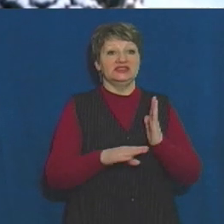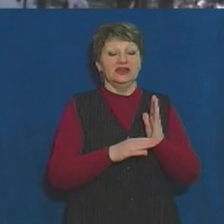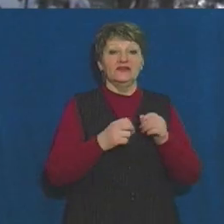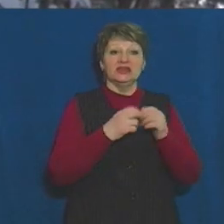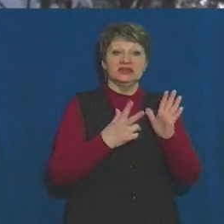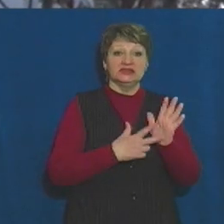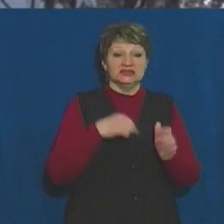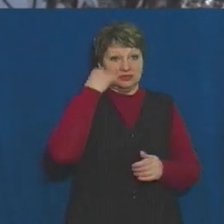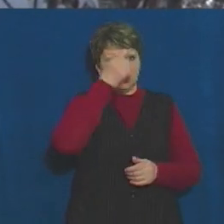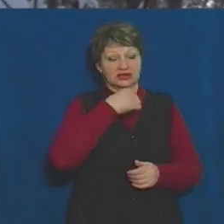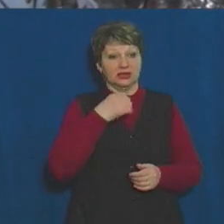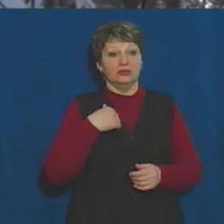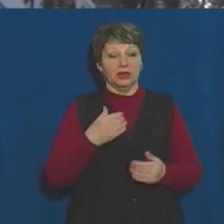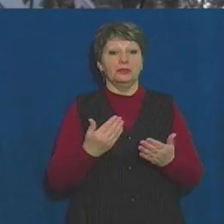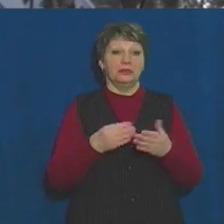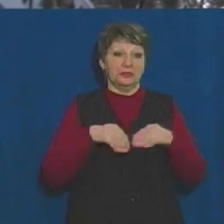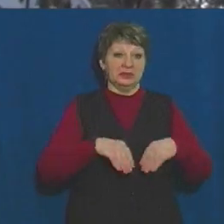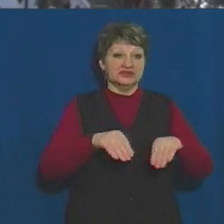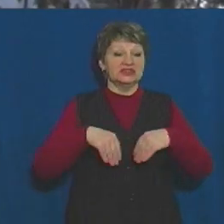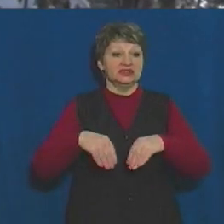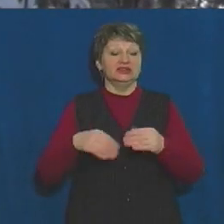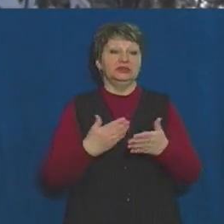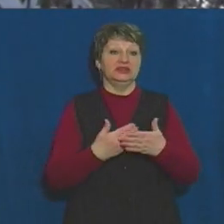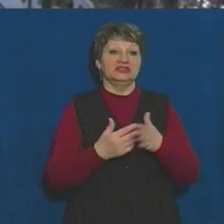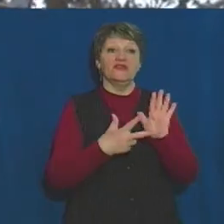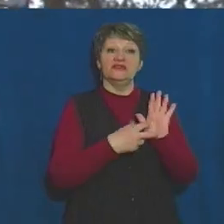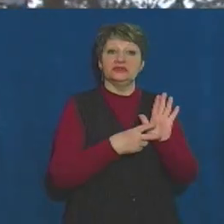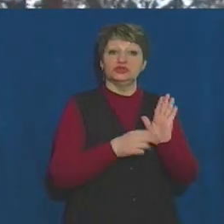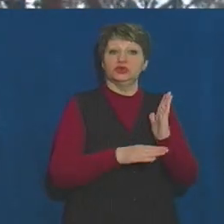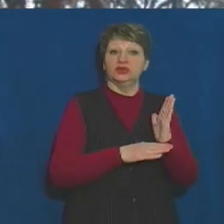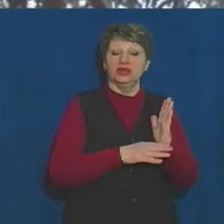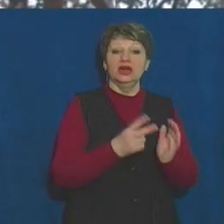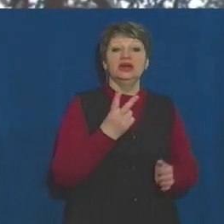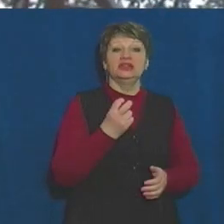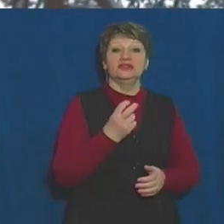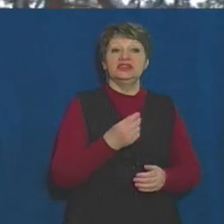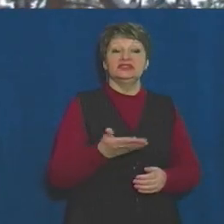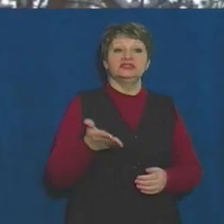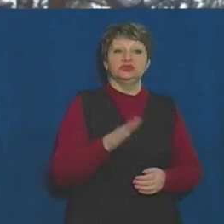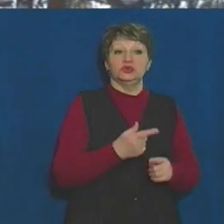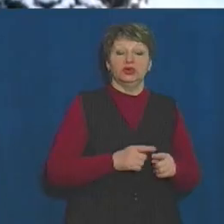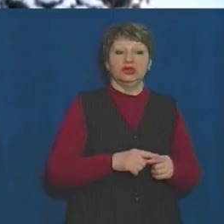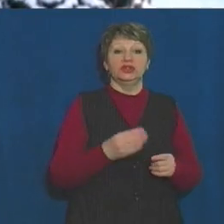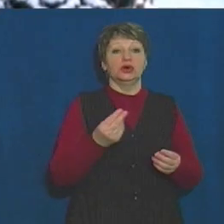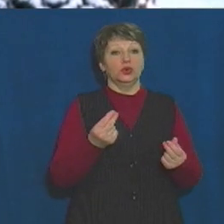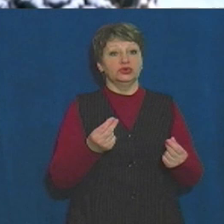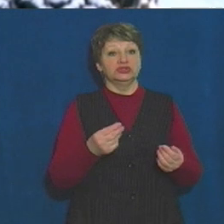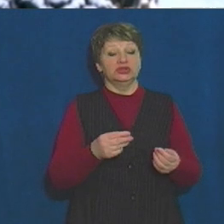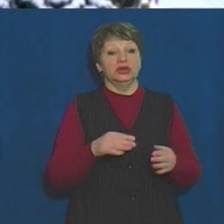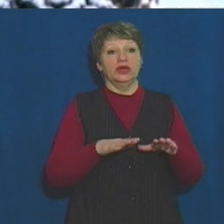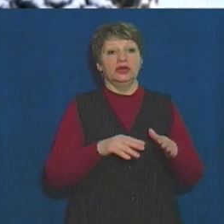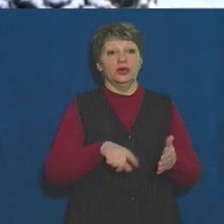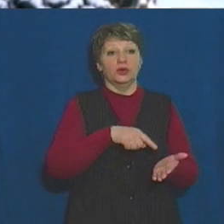близько 700 дерев. Близько 210 – це за кошти міського бюджету, і близько 500 штук – це